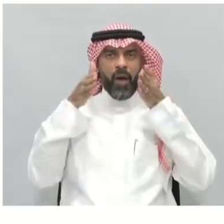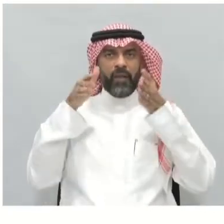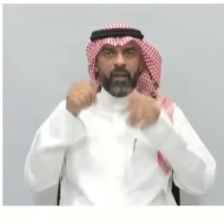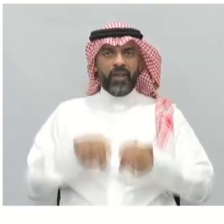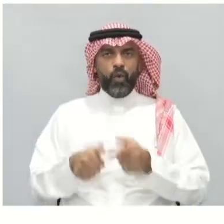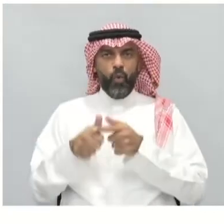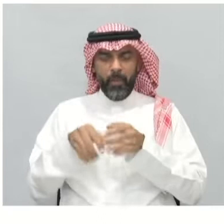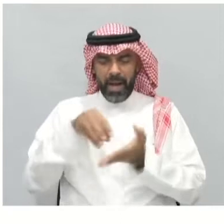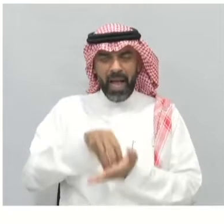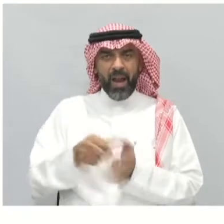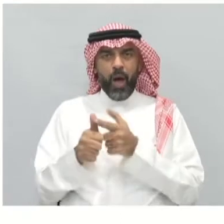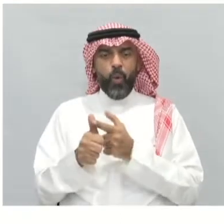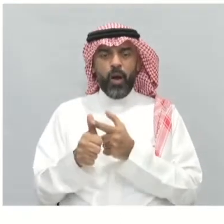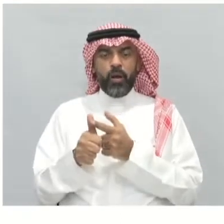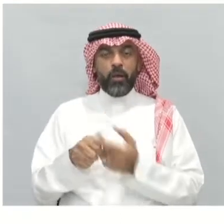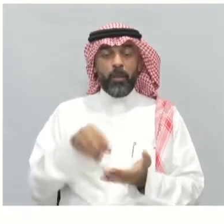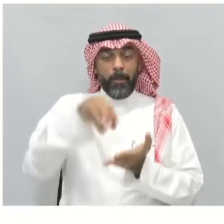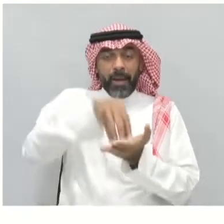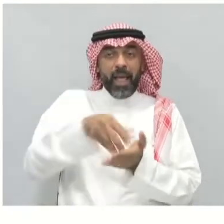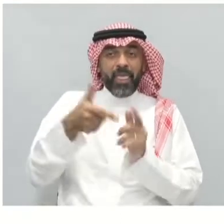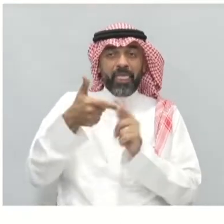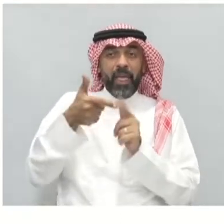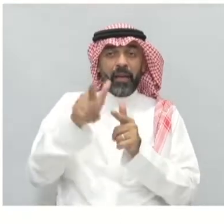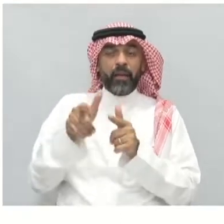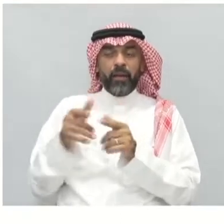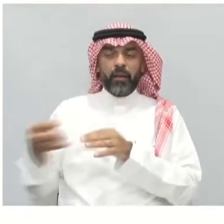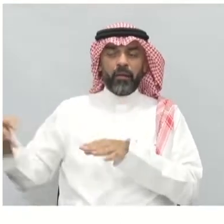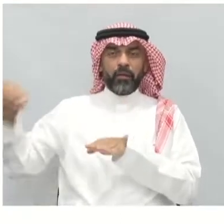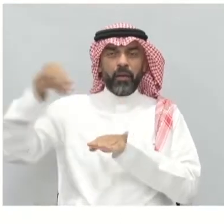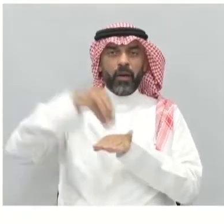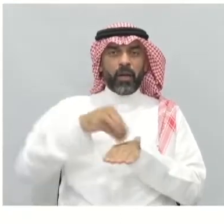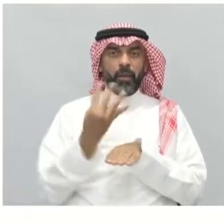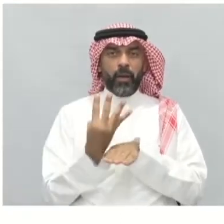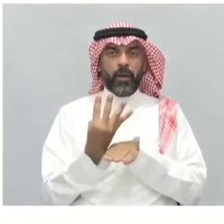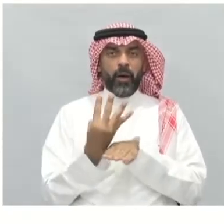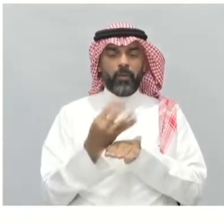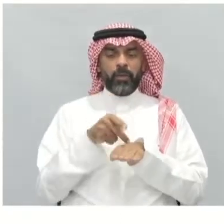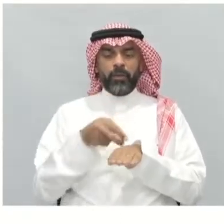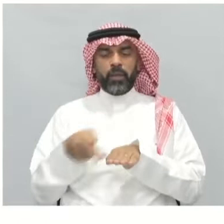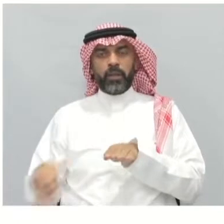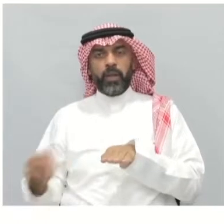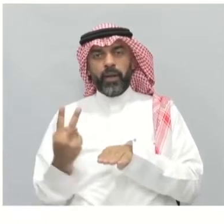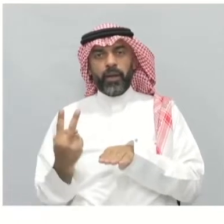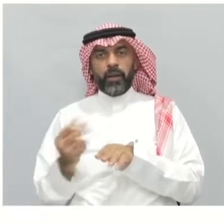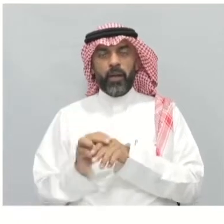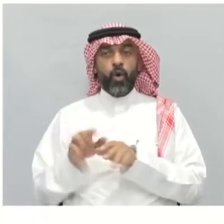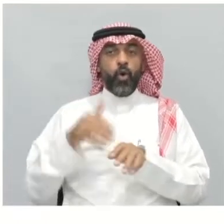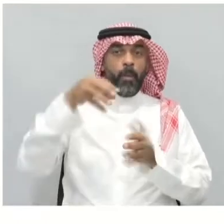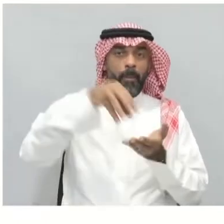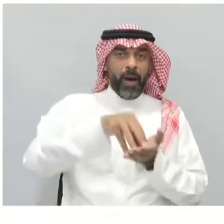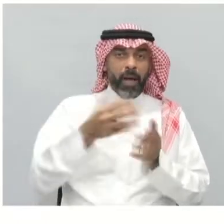الاولى وفي المحطه الثانيه ركب اربعه اشخاص ونزل شخصان وفي المحطه